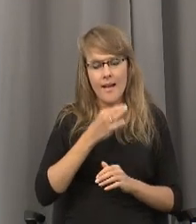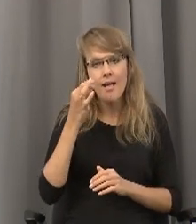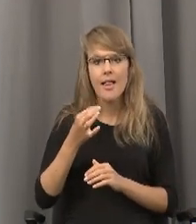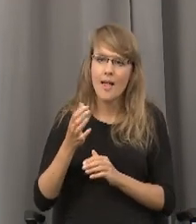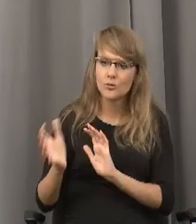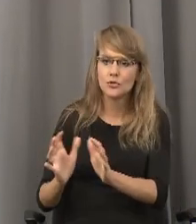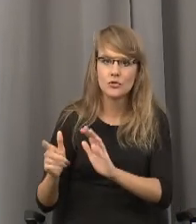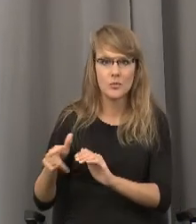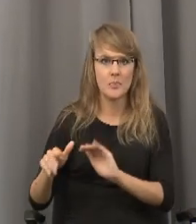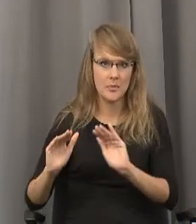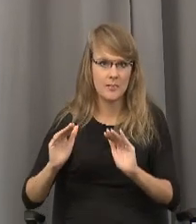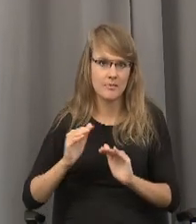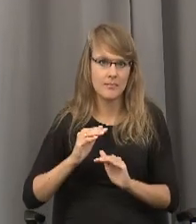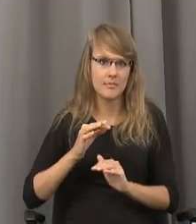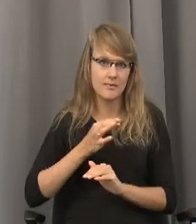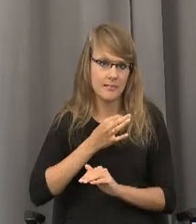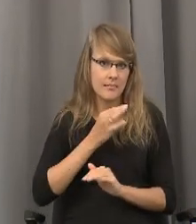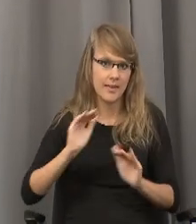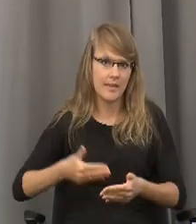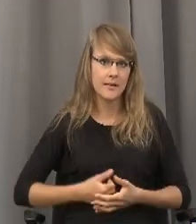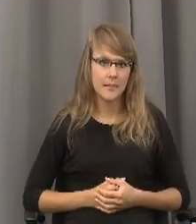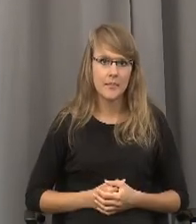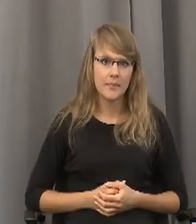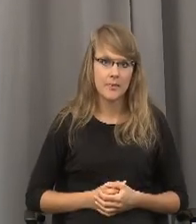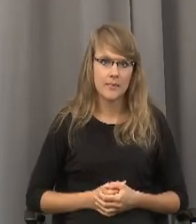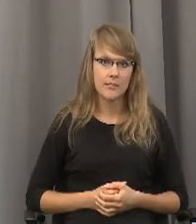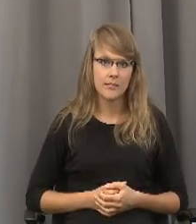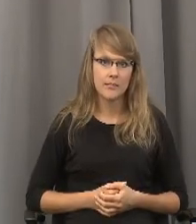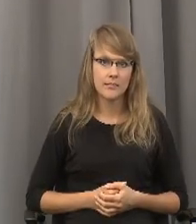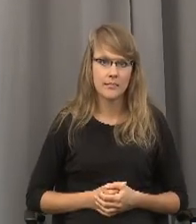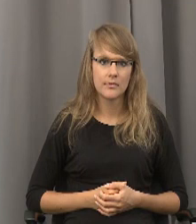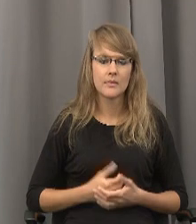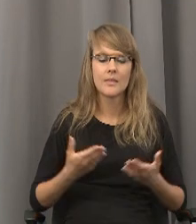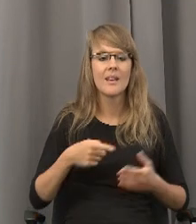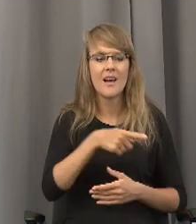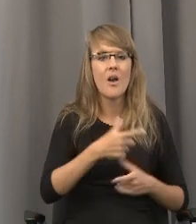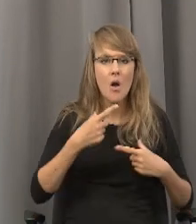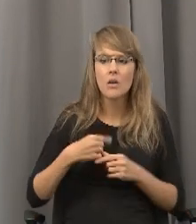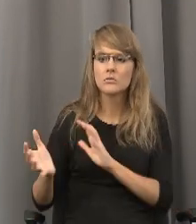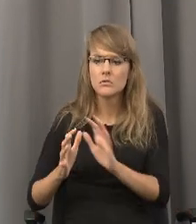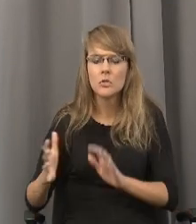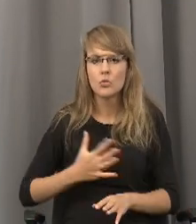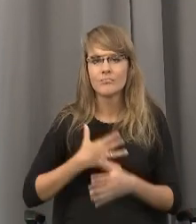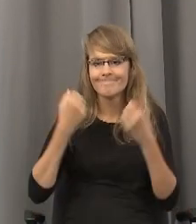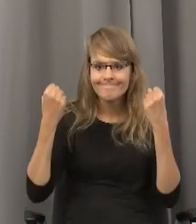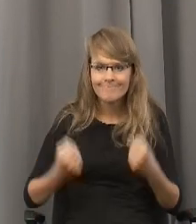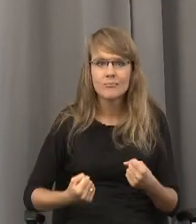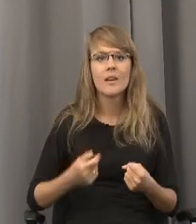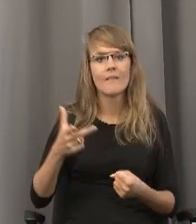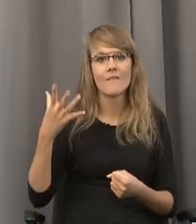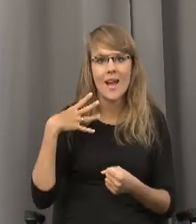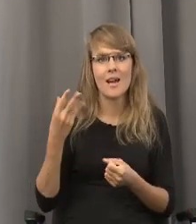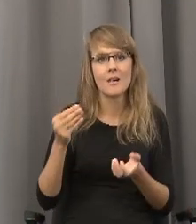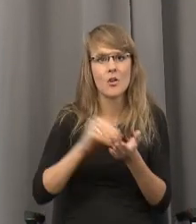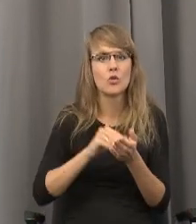W obszarze organizacji społecznej należy oprócz wspomnianych już działań odciążających opiekunów rozważyć wprowadzenie systemowych szkoleń dla